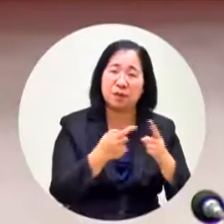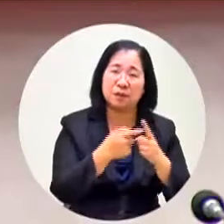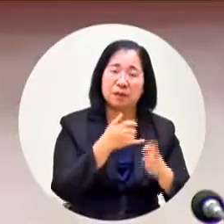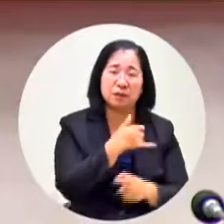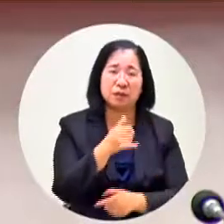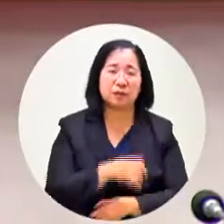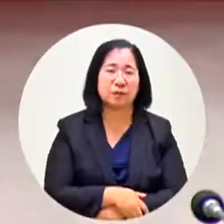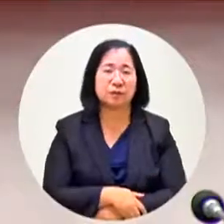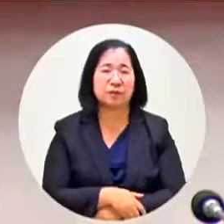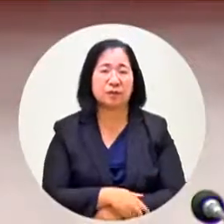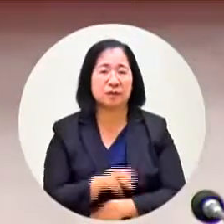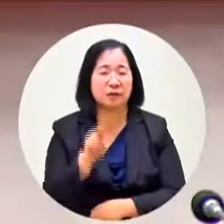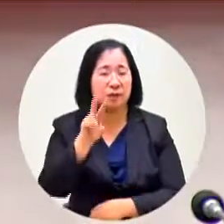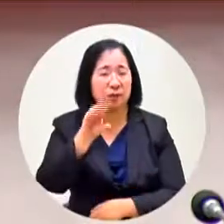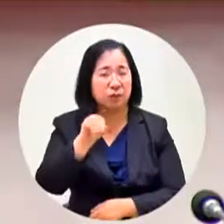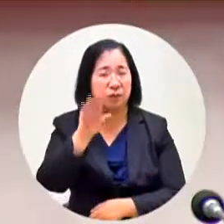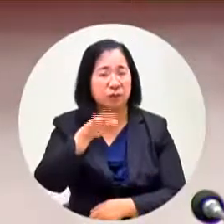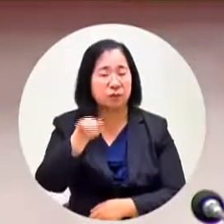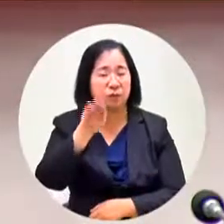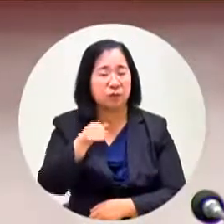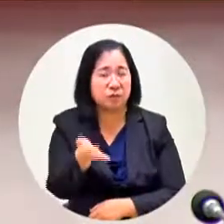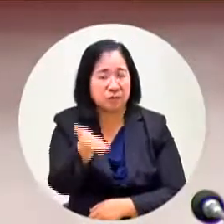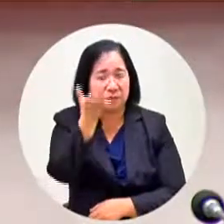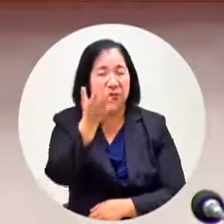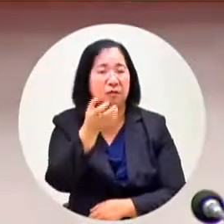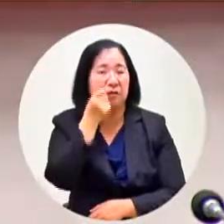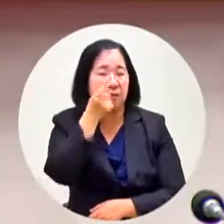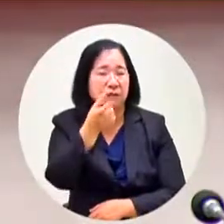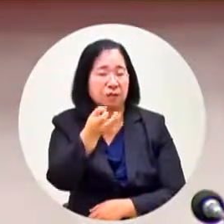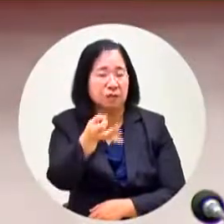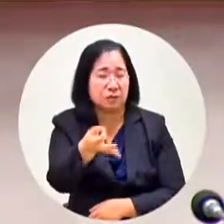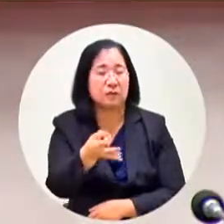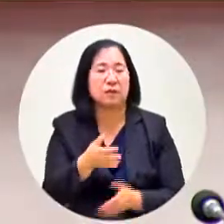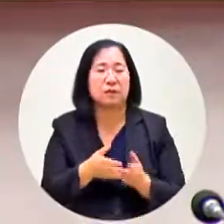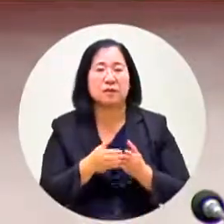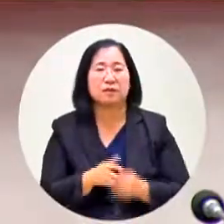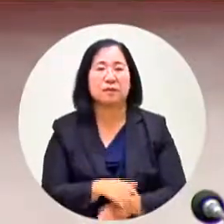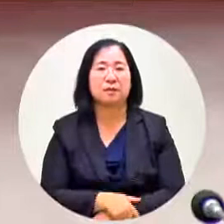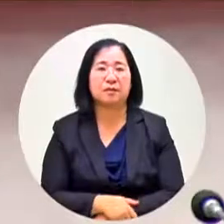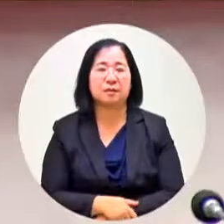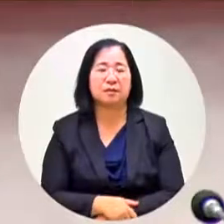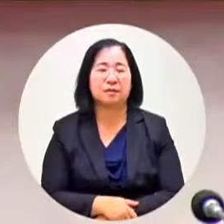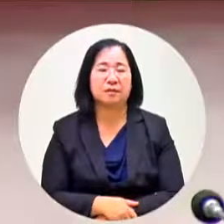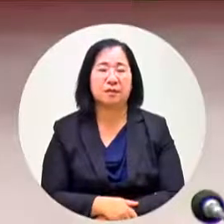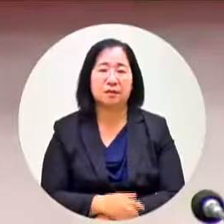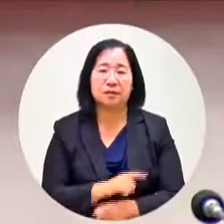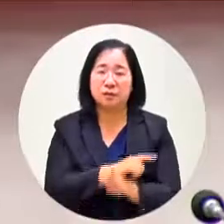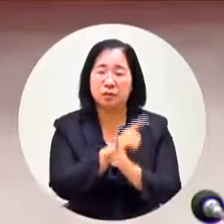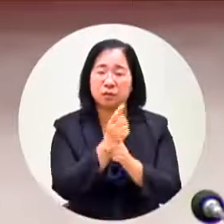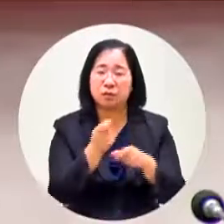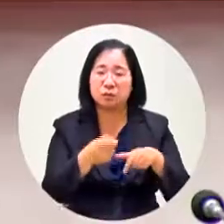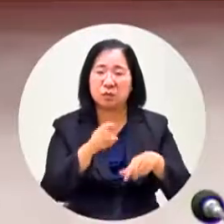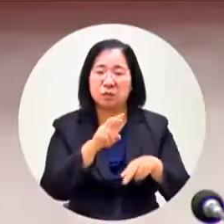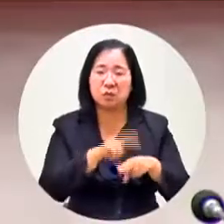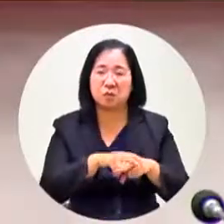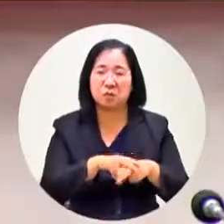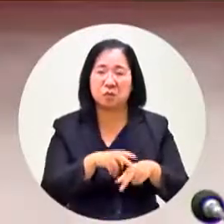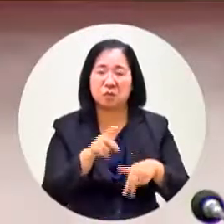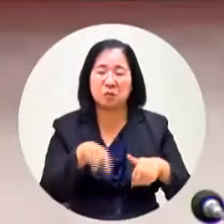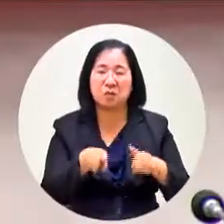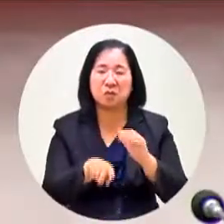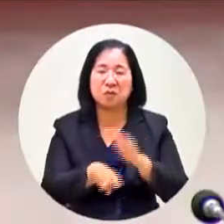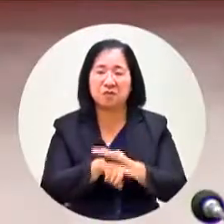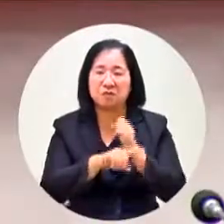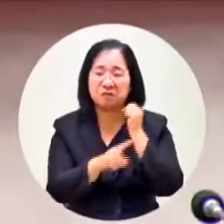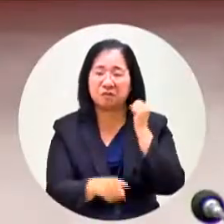些教保员，长期低薪，目前竟然只有23K。哦，这个已经有违反到我们的教育部在